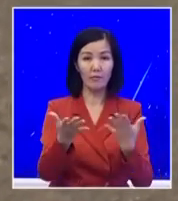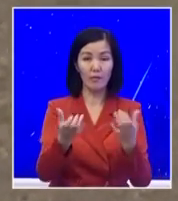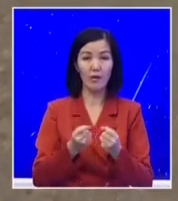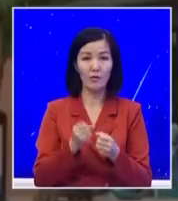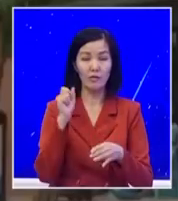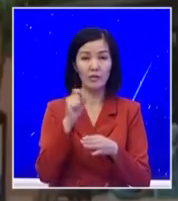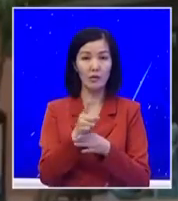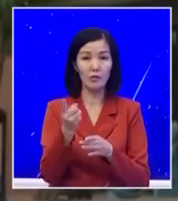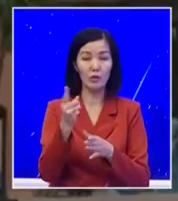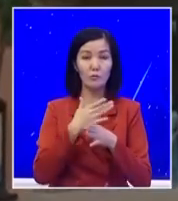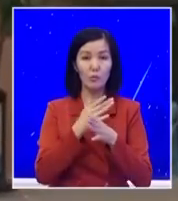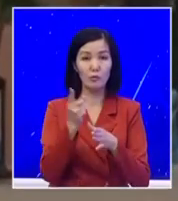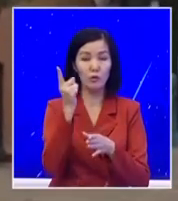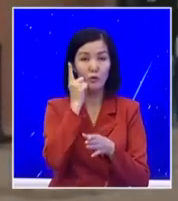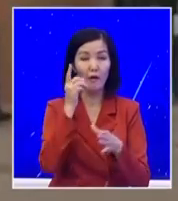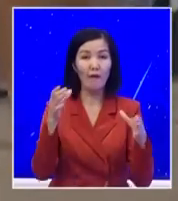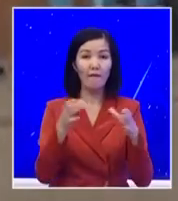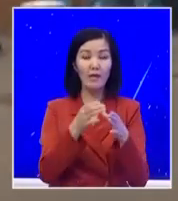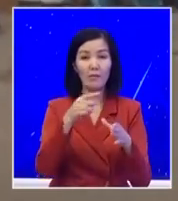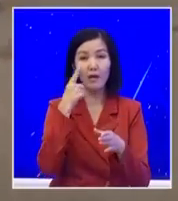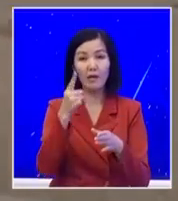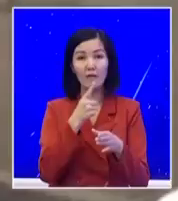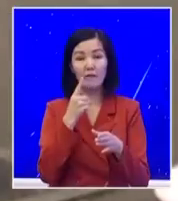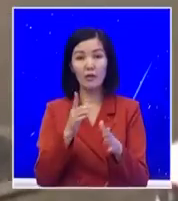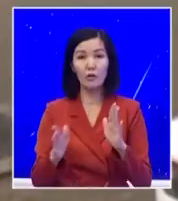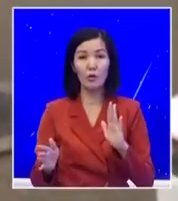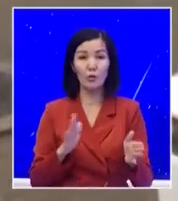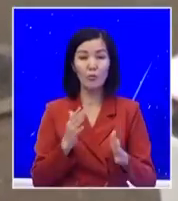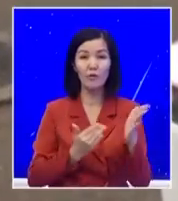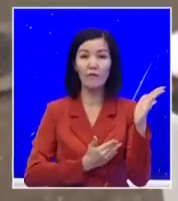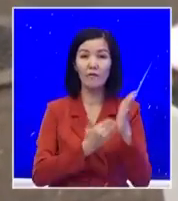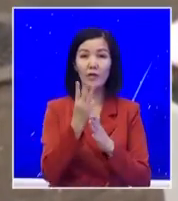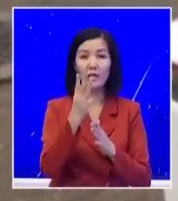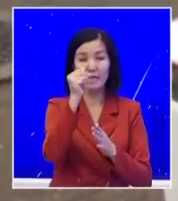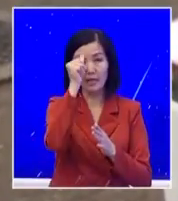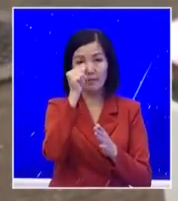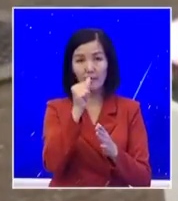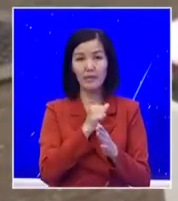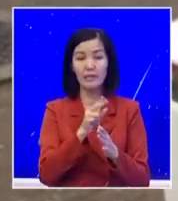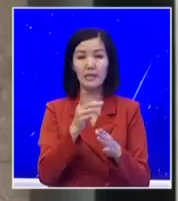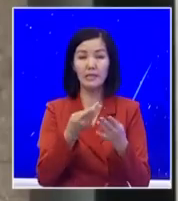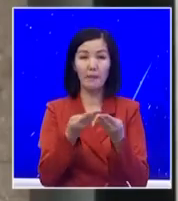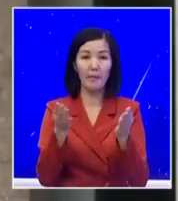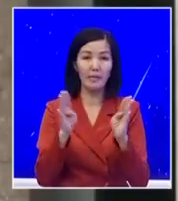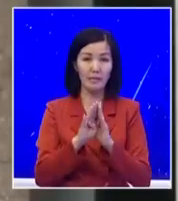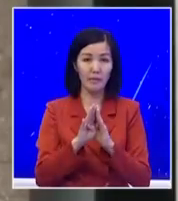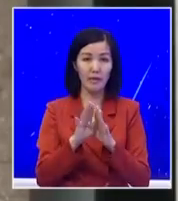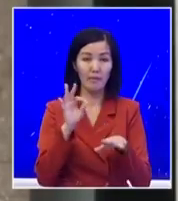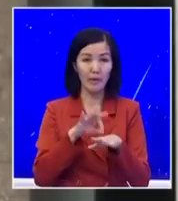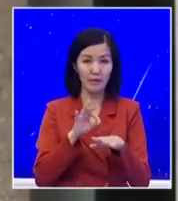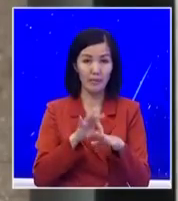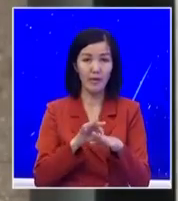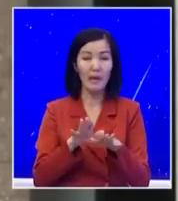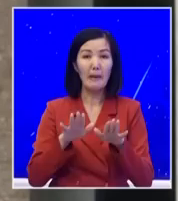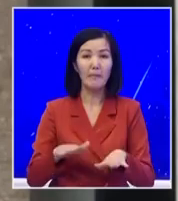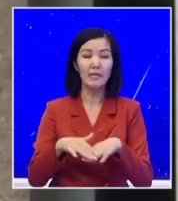помощью телефона. Фирма говорит, что спрос на поставки роботов вырос за последние 3 месяца из-за пандемии коронавируса, поскольку местные